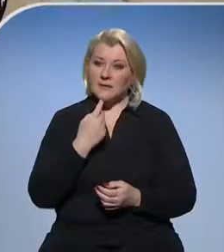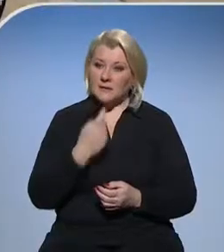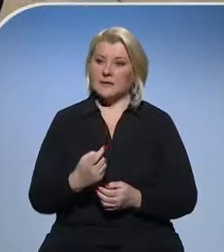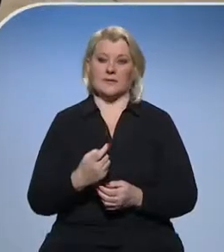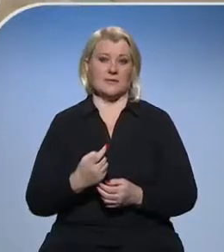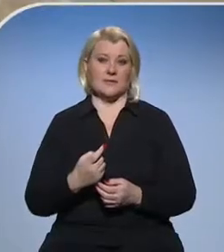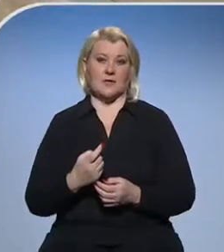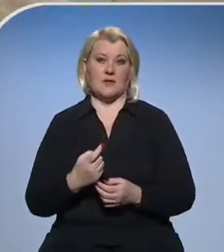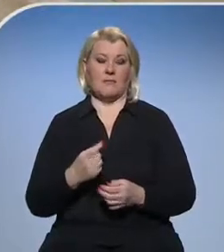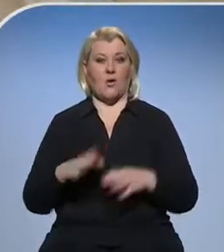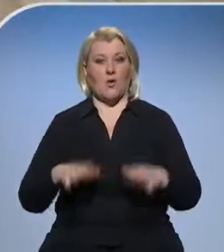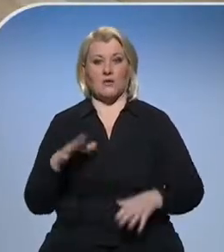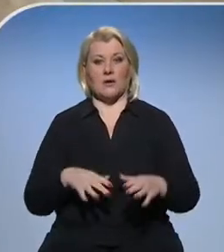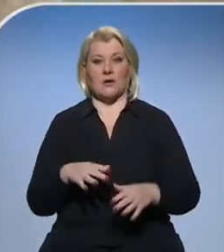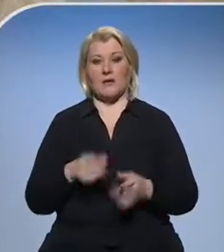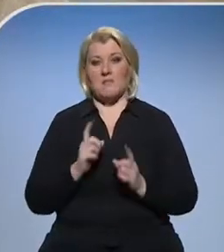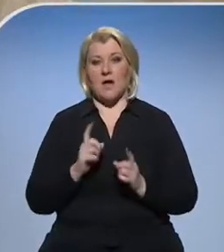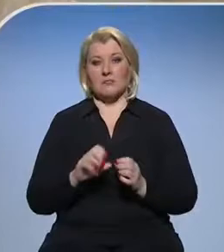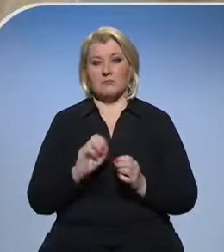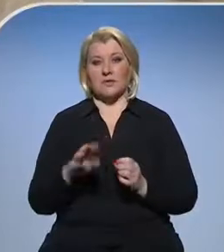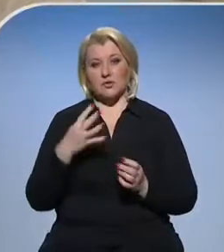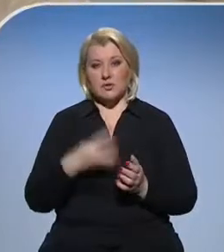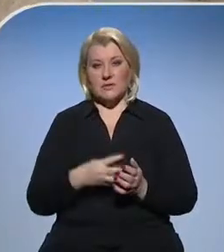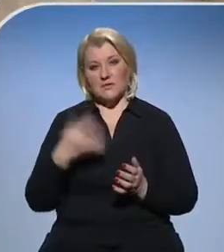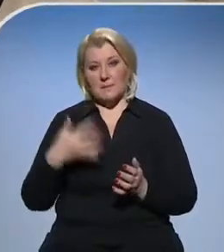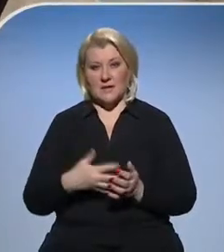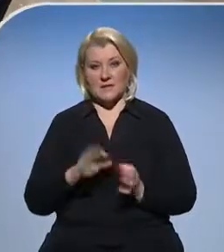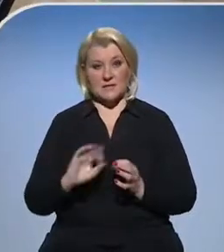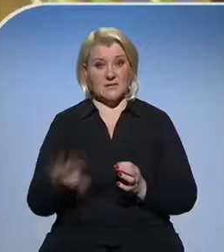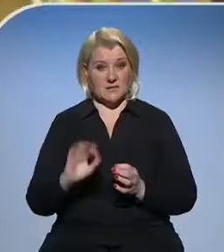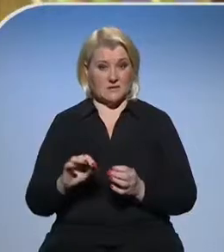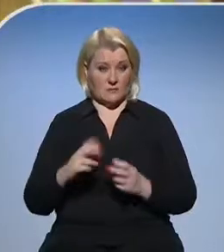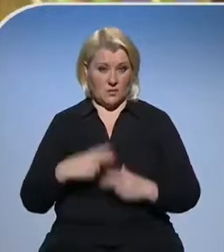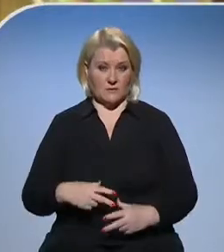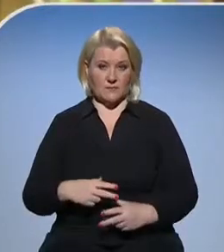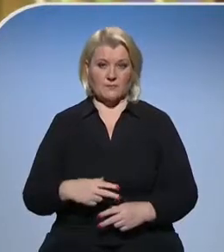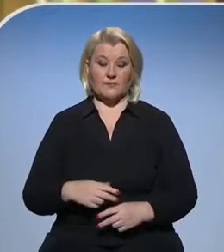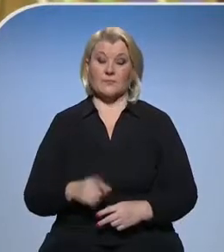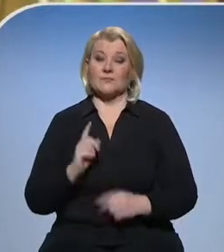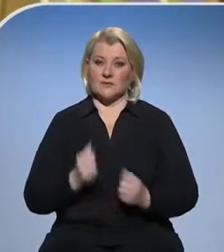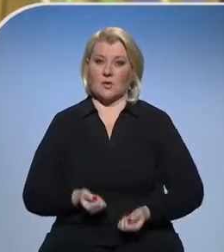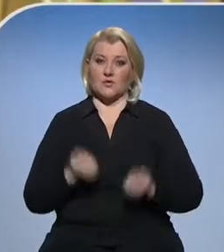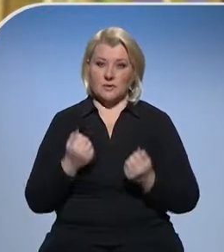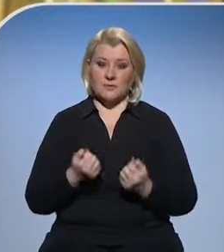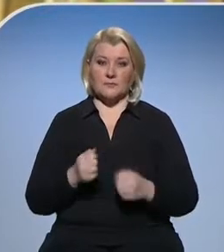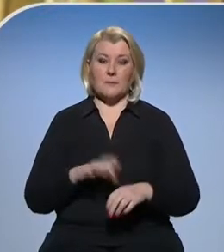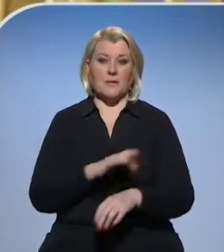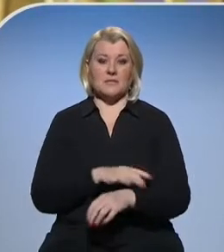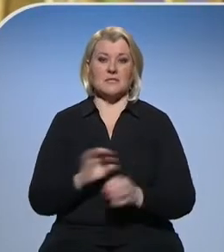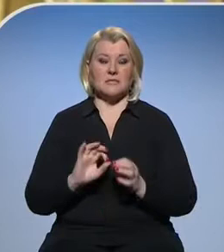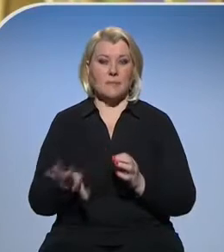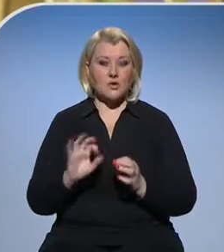hodně pohodě, tak bychom tam třeba měli posílat 4-5 tisíc? No pozor, to už je zase složitější. Do toho penzijního